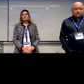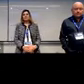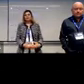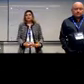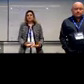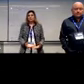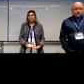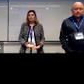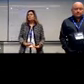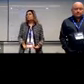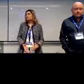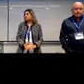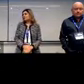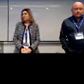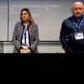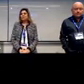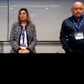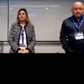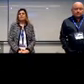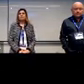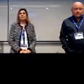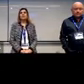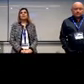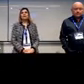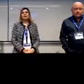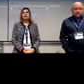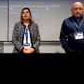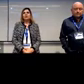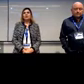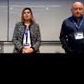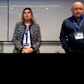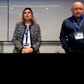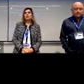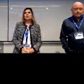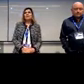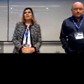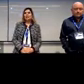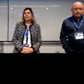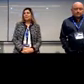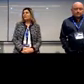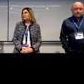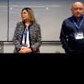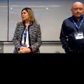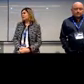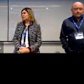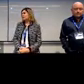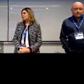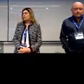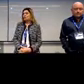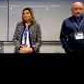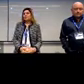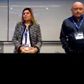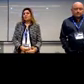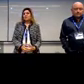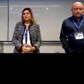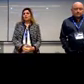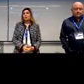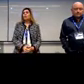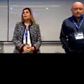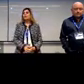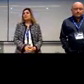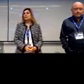Aussi, les ressources qui sont disponibles sont simples, sont aussi